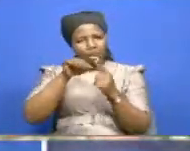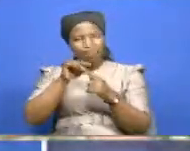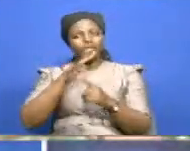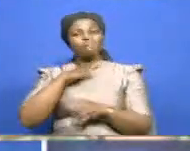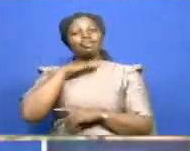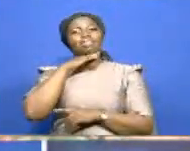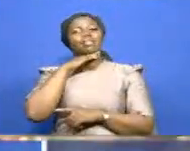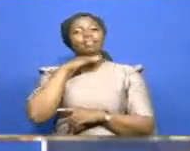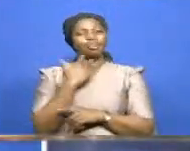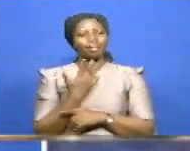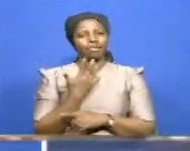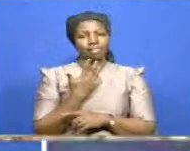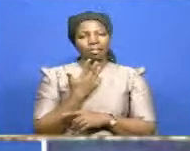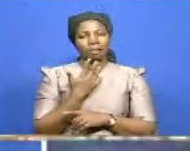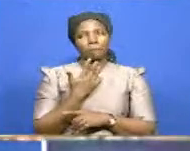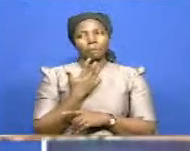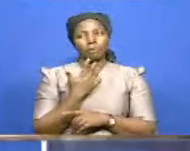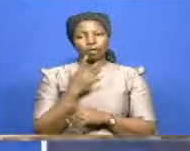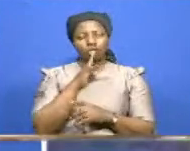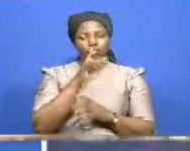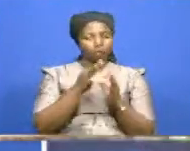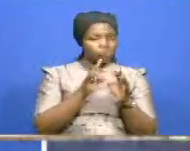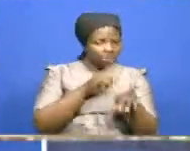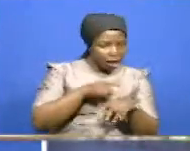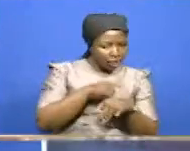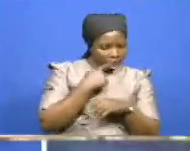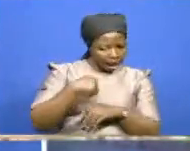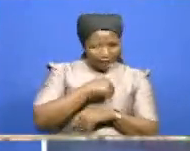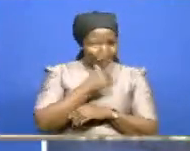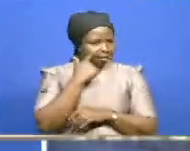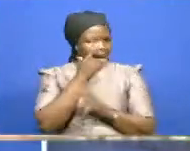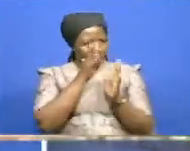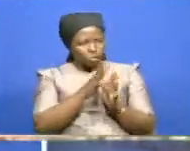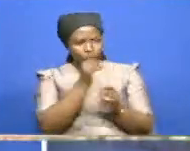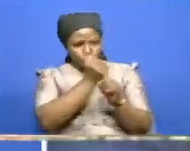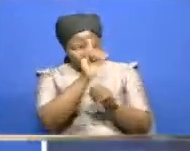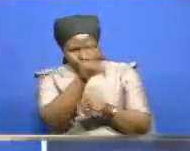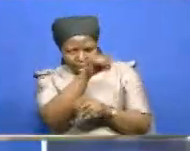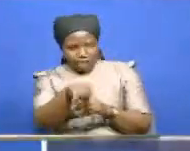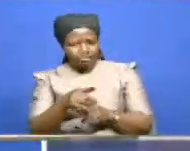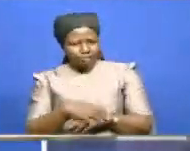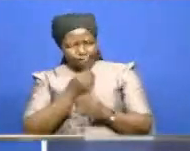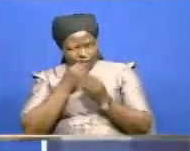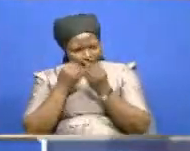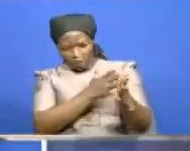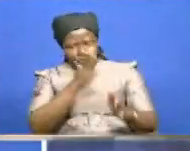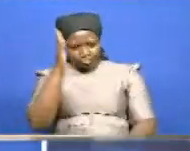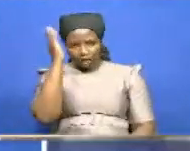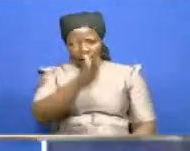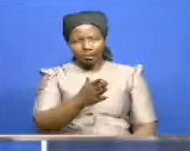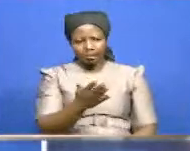hivyo tukiona mtu anaharibu, tukiona mtu anafanya makosa, tunamwambia. Suleiman